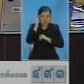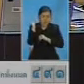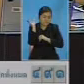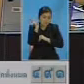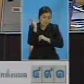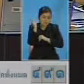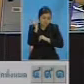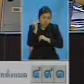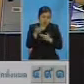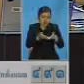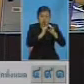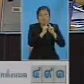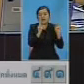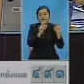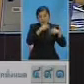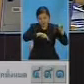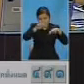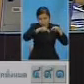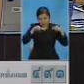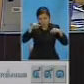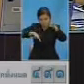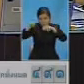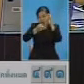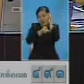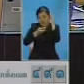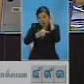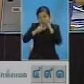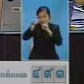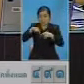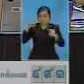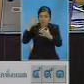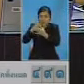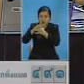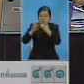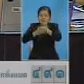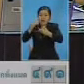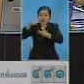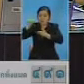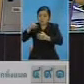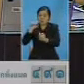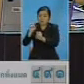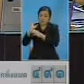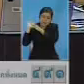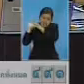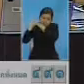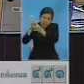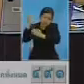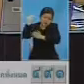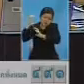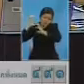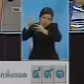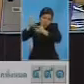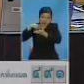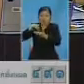มขอตั้งกรรมธิการว่าราคามันตกนะท่านก็ได้พูดไปแล้วแล้วก็ท่านก็ได้หยิบยกตัวอย่างขึ้นมาเชิญต่